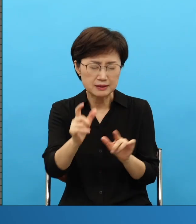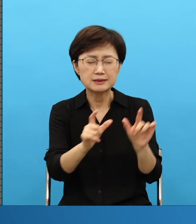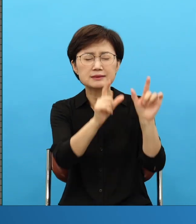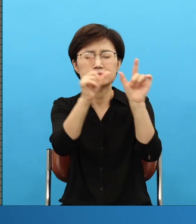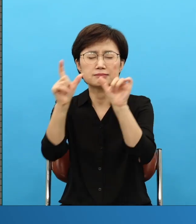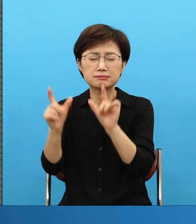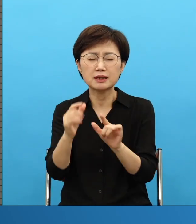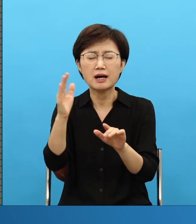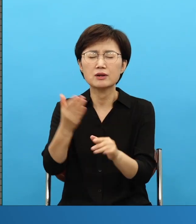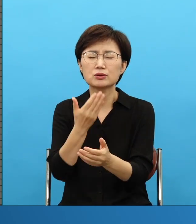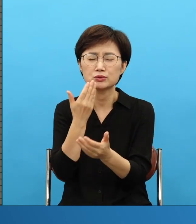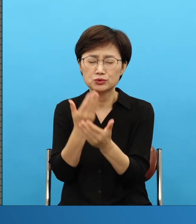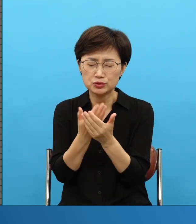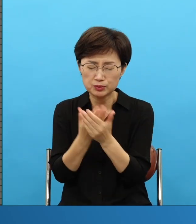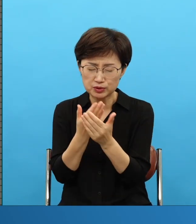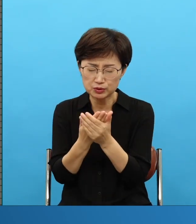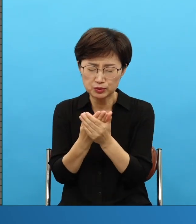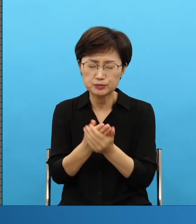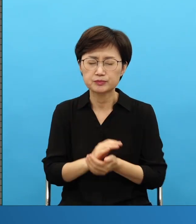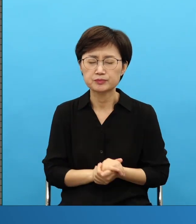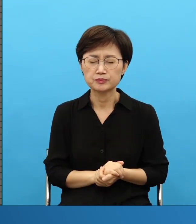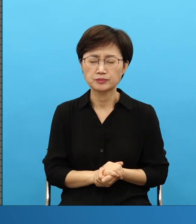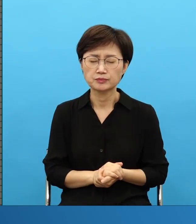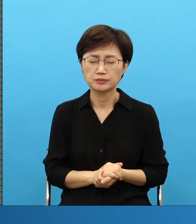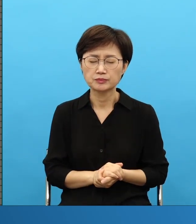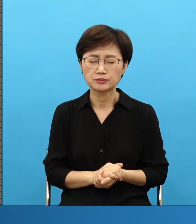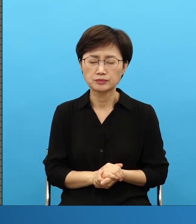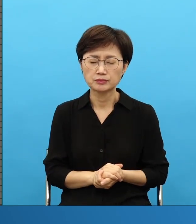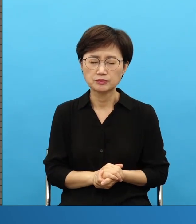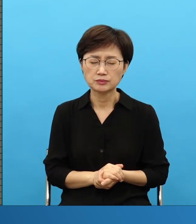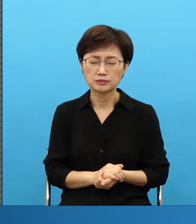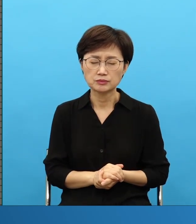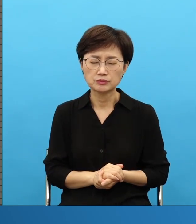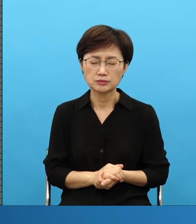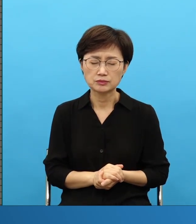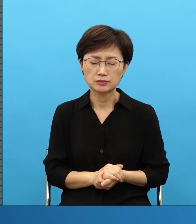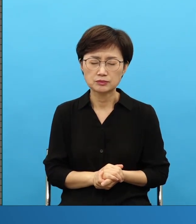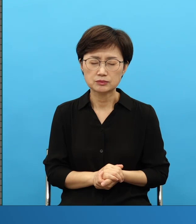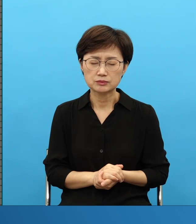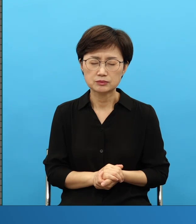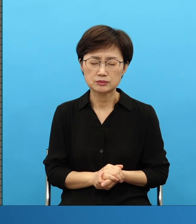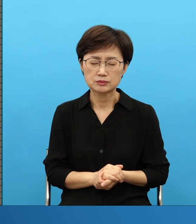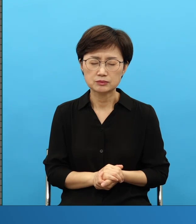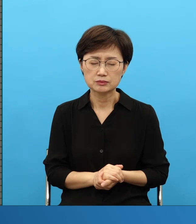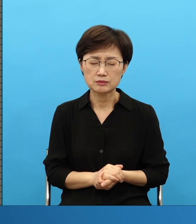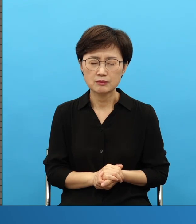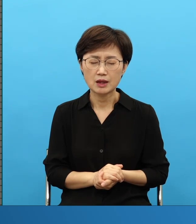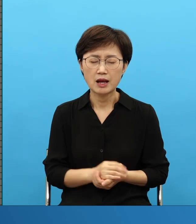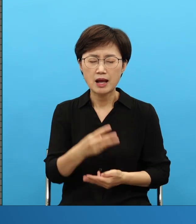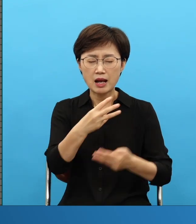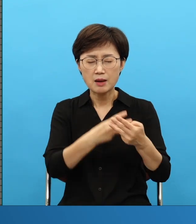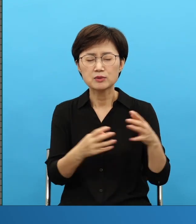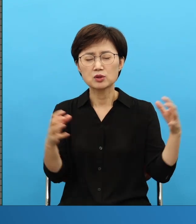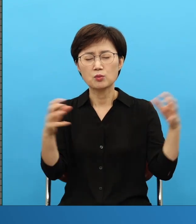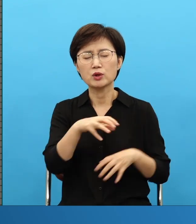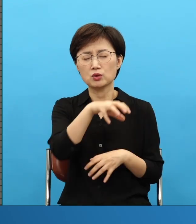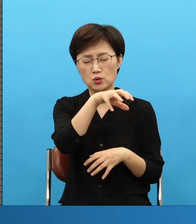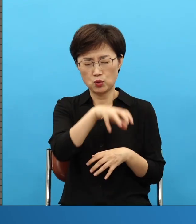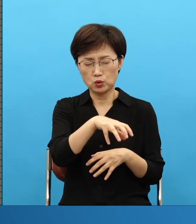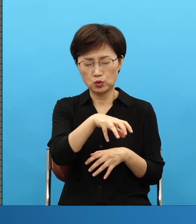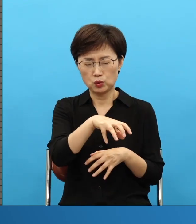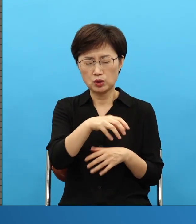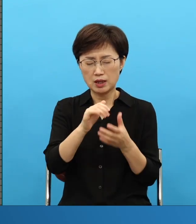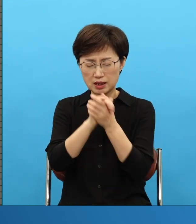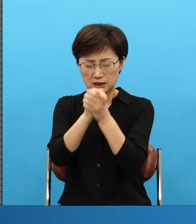thronely power, and eternal power that we cannot see with our eyes that you give to us from above. 아이들의 뜰, 기도의 뜰, 이방인의 뜰을